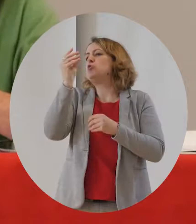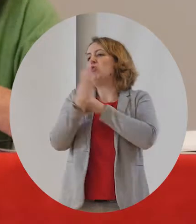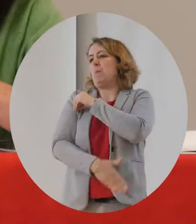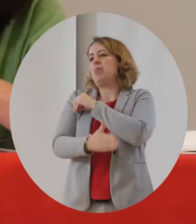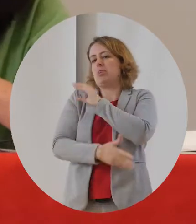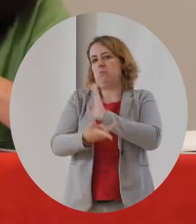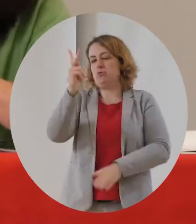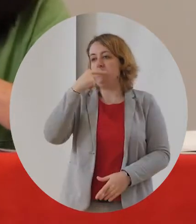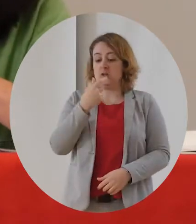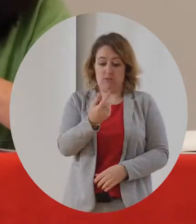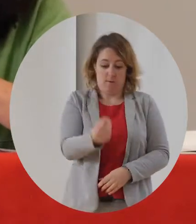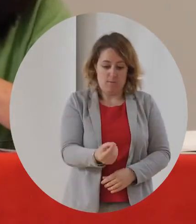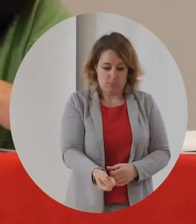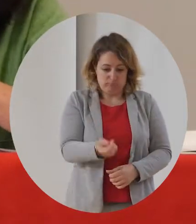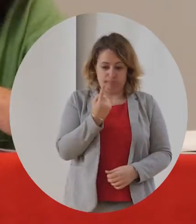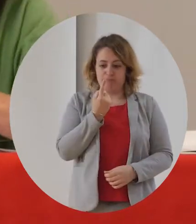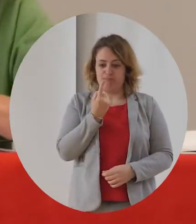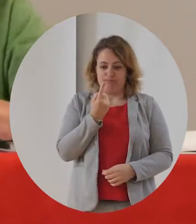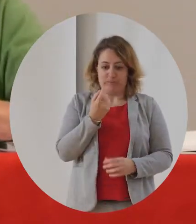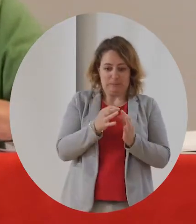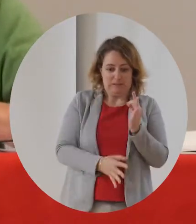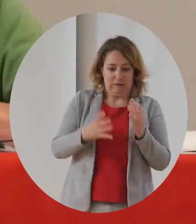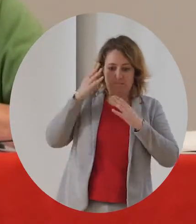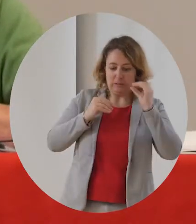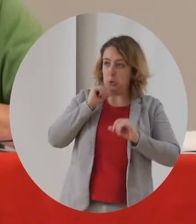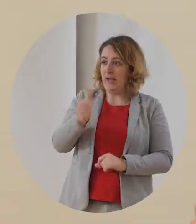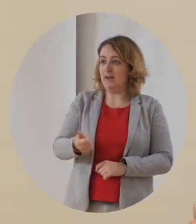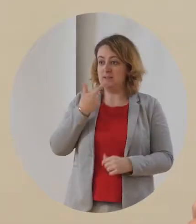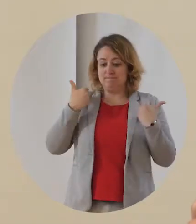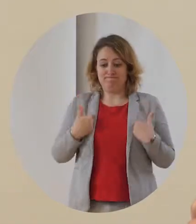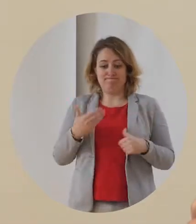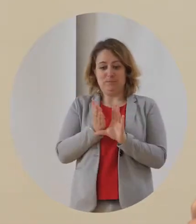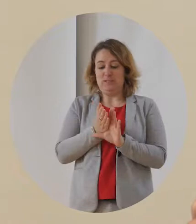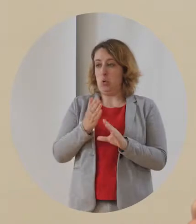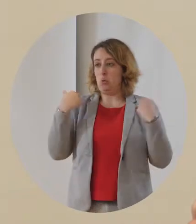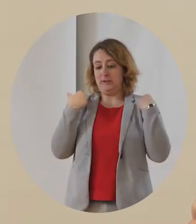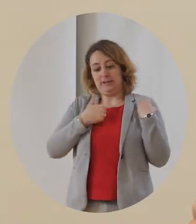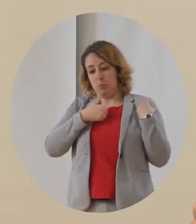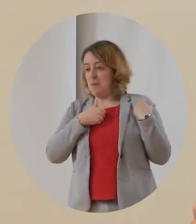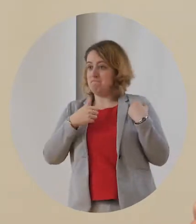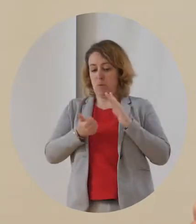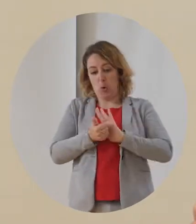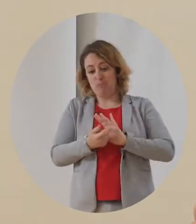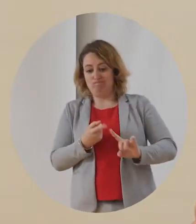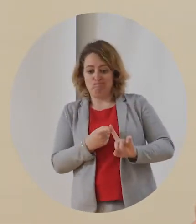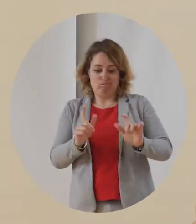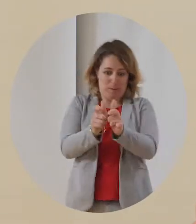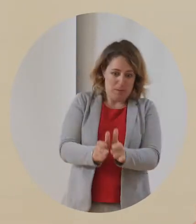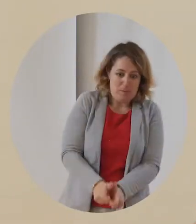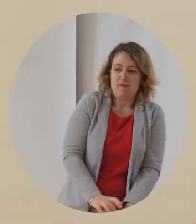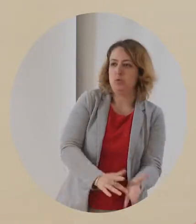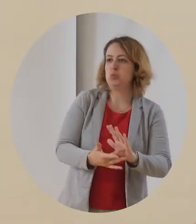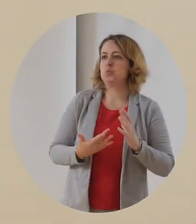où il n'y a aucun bilan vestibulaire et où elles sont vraiment en première ligne de la détection de ces troubles. Elles se rendent